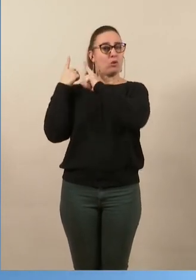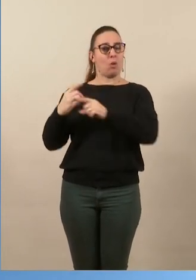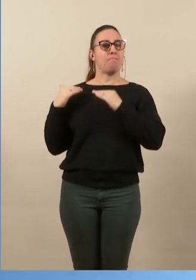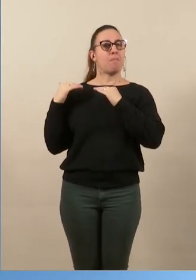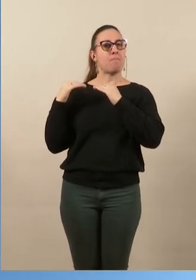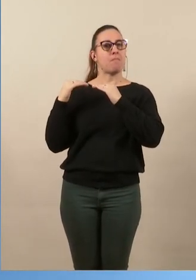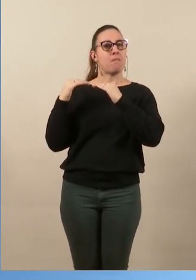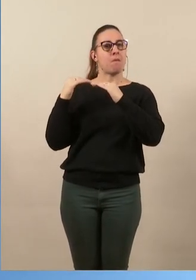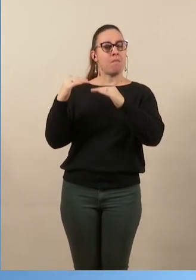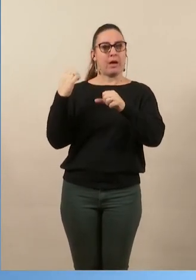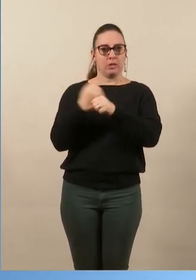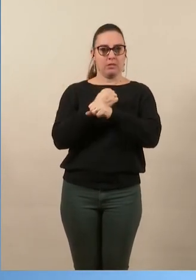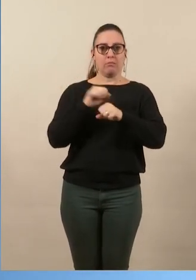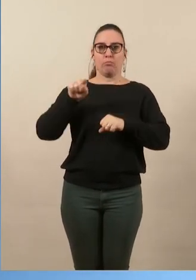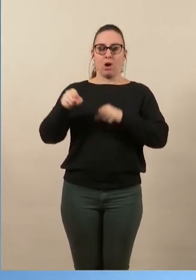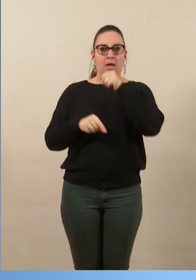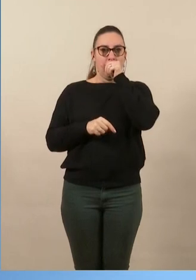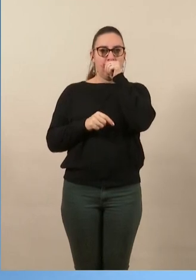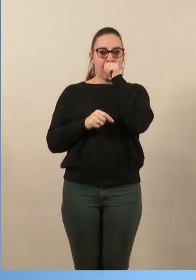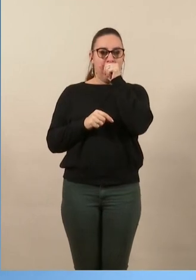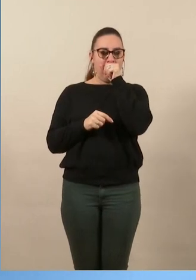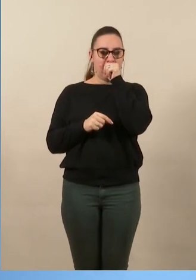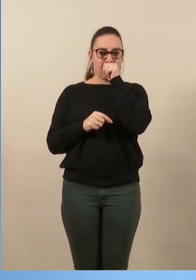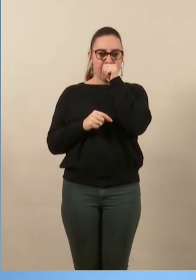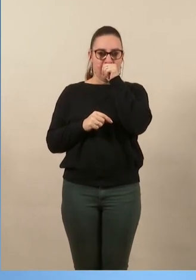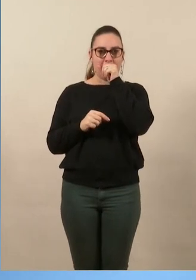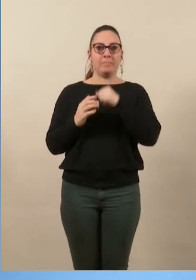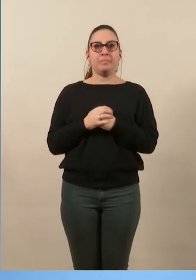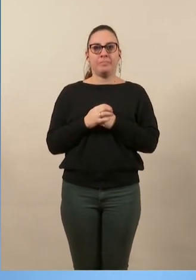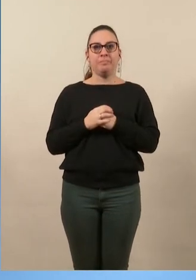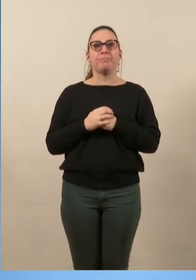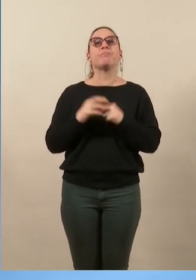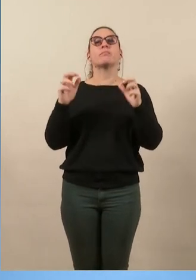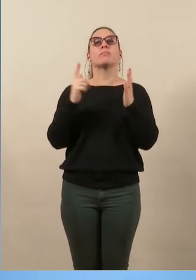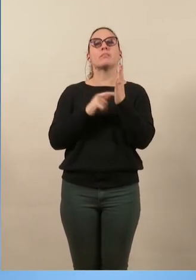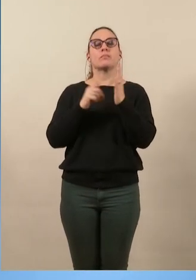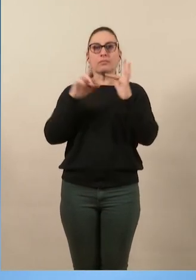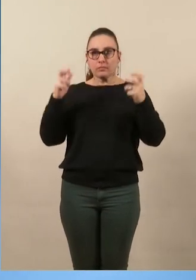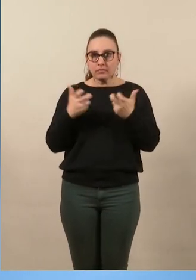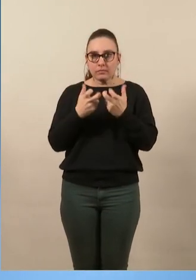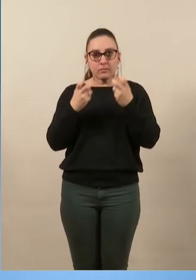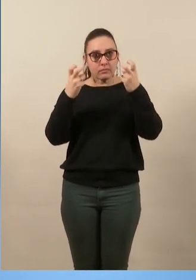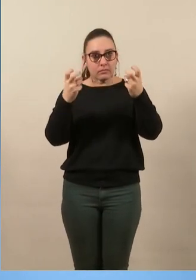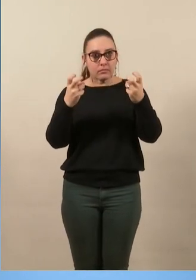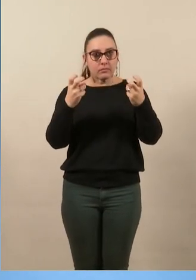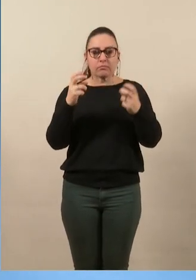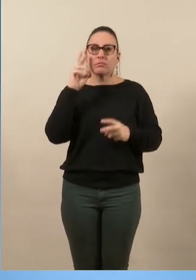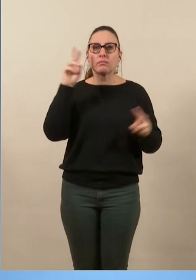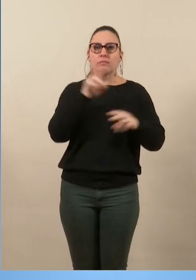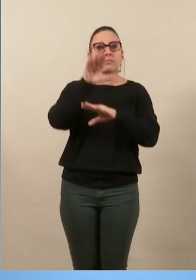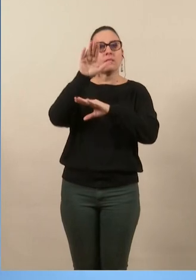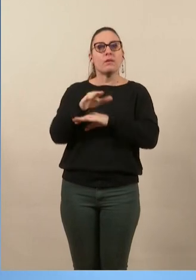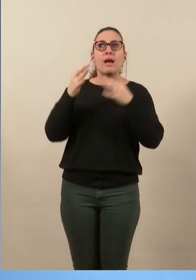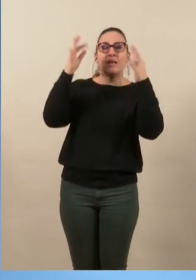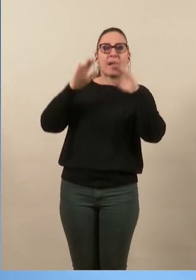stabilité fin de citation donc l'augmentation des impôts ça n'est final pas pour un budget trempelin et un bouclier social